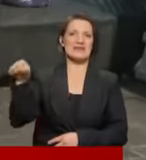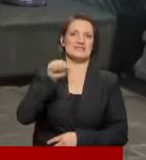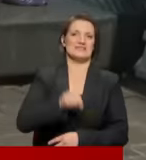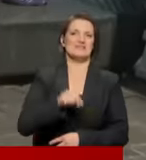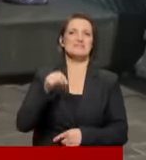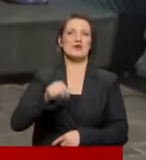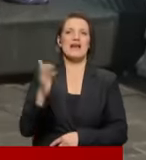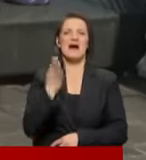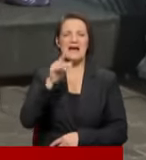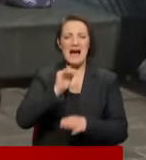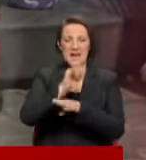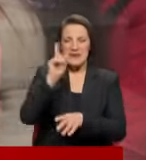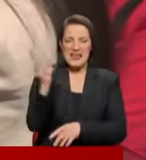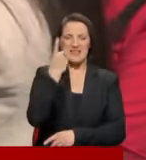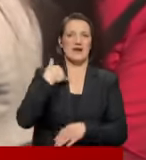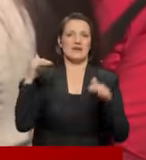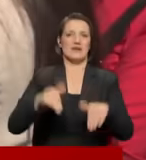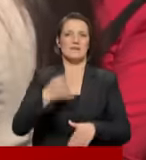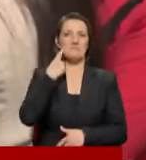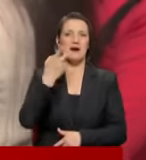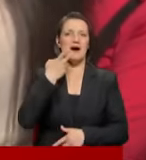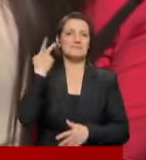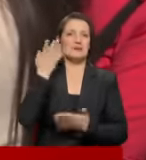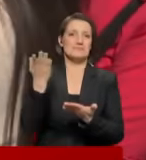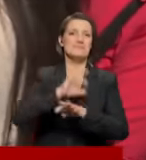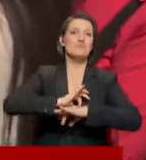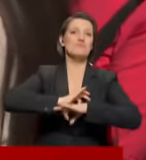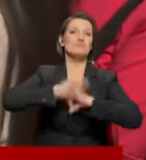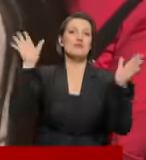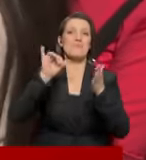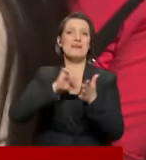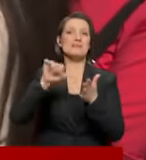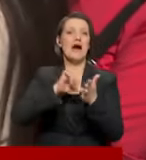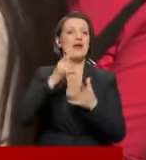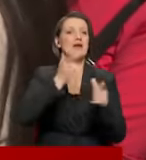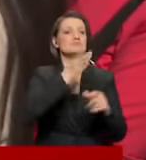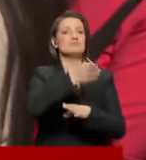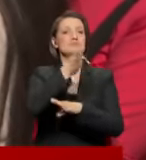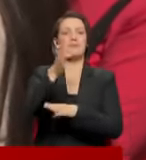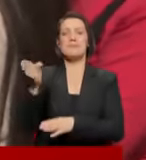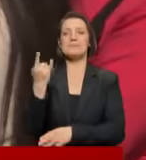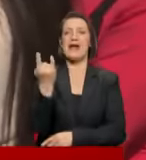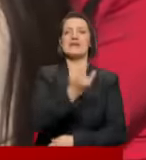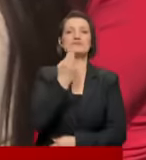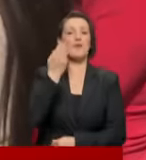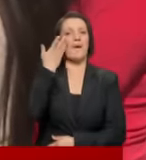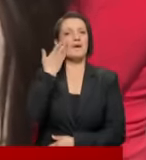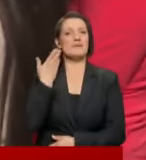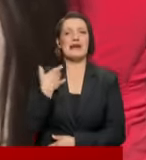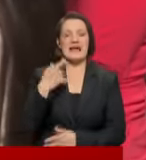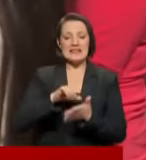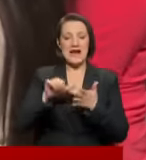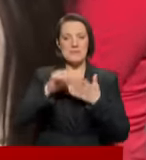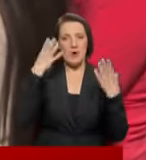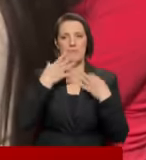getirebildik. Buralara ilk defa, hayatımda ilk defa geliyorum. Baksana abla, yani mükemmel. Tarihi mekanlarımızı da gezdik önce burada. Çok hoşuma gitti. Kendi tarihimi